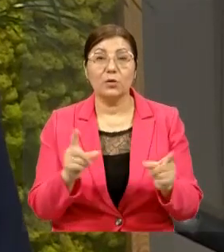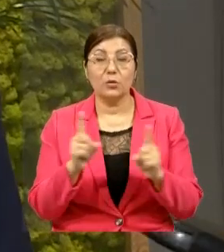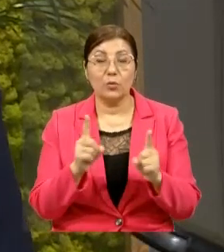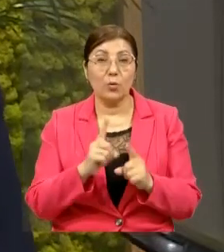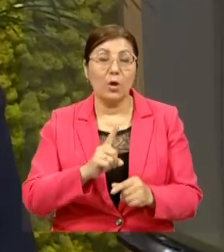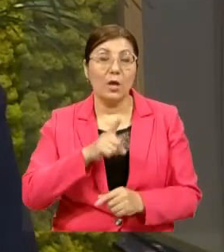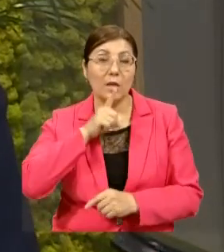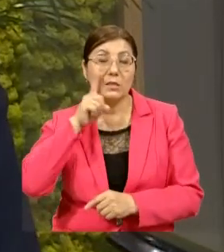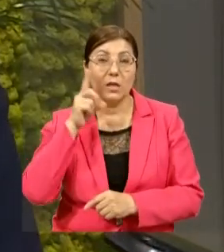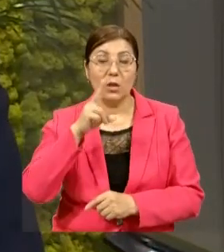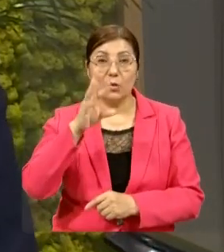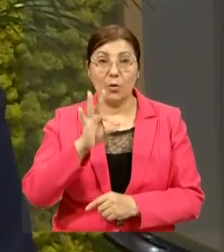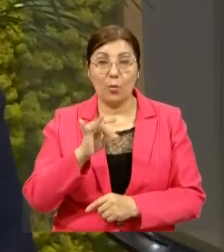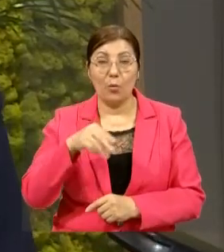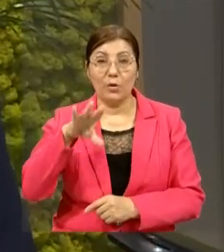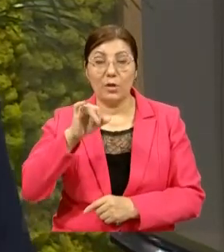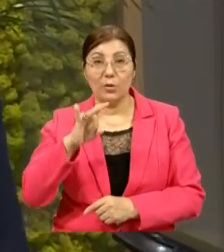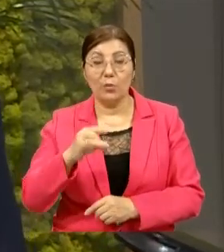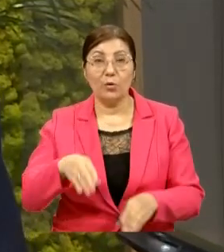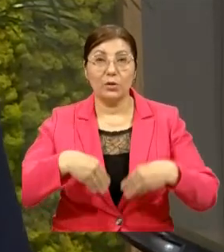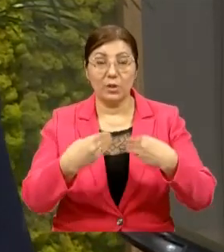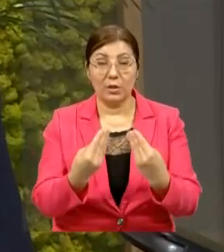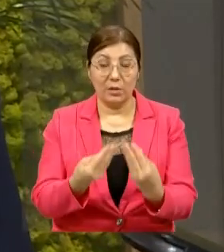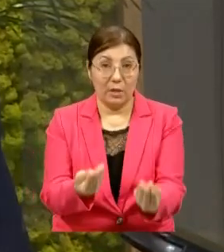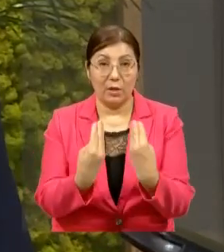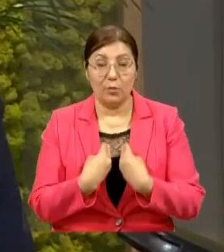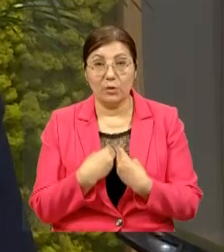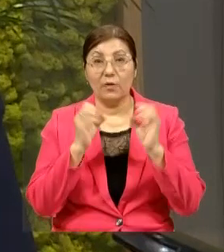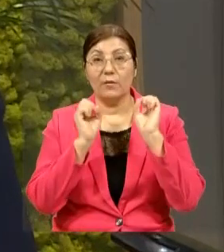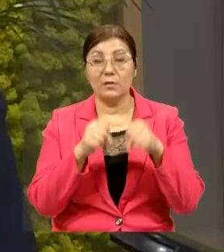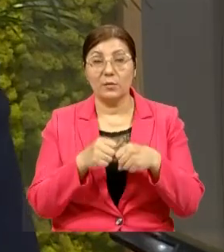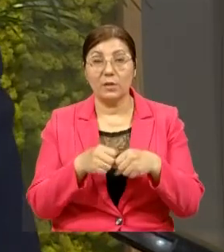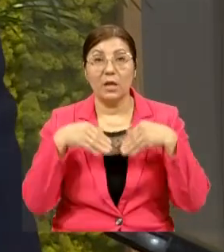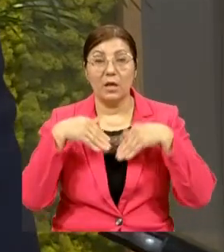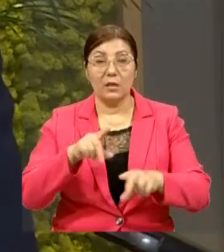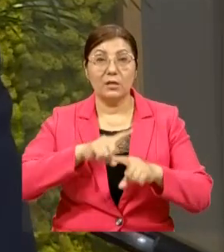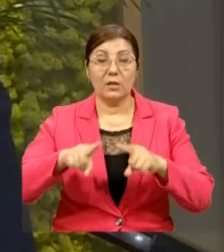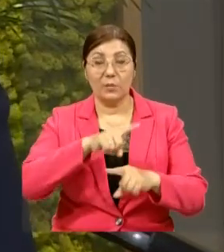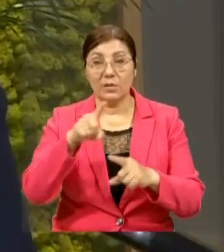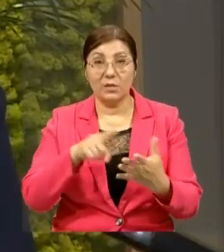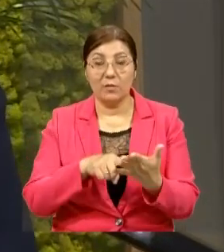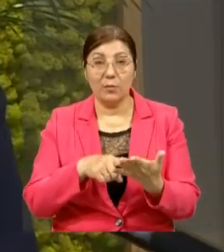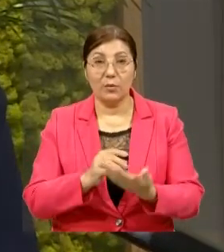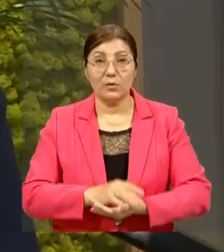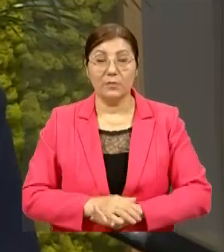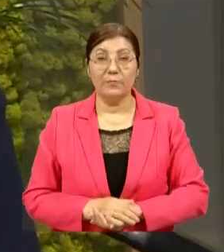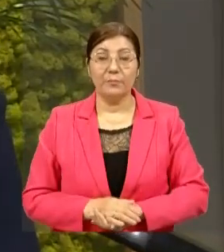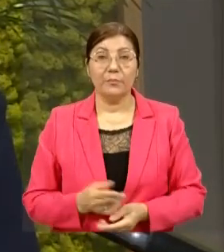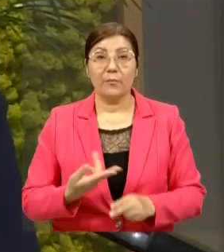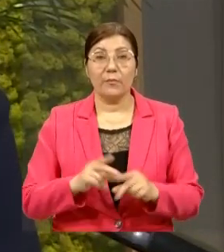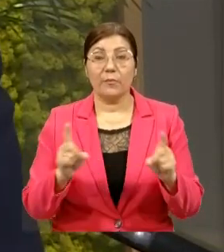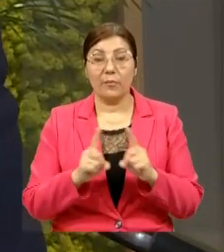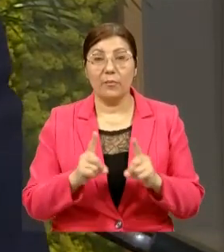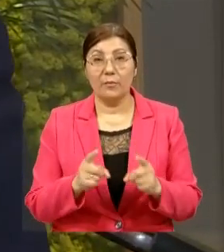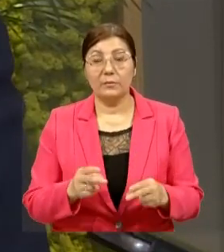коридор даёт нам возможность решать быстро вопросы на уровне потому что не секрет